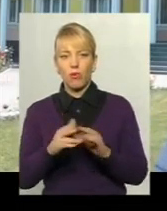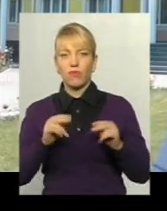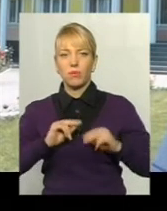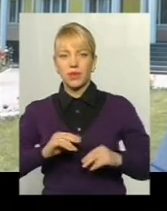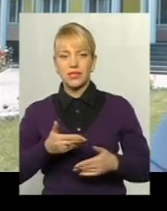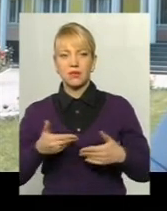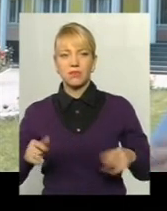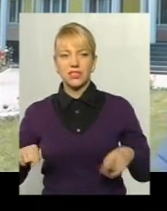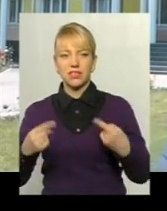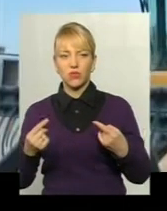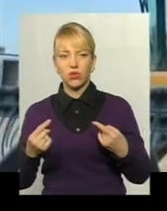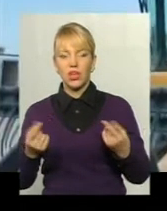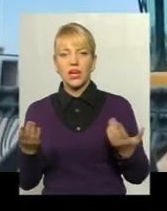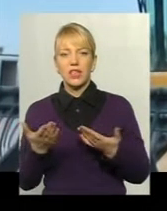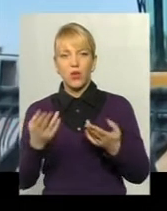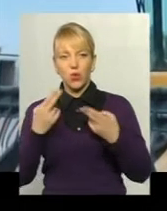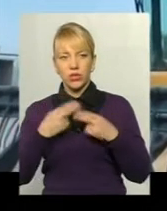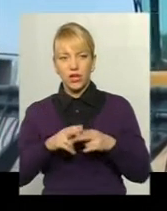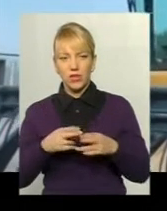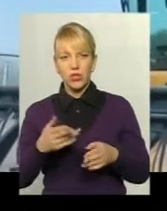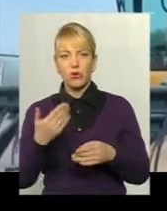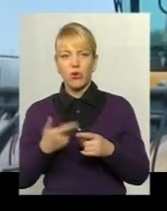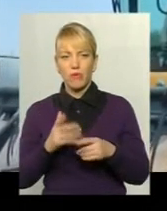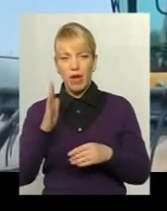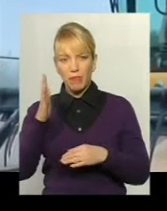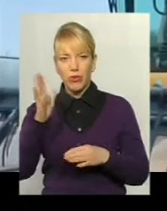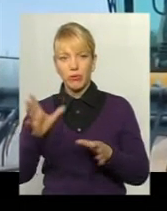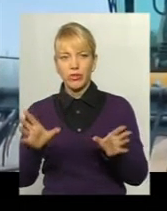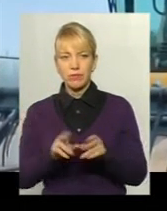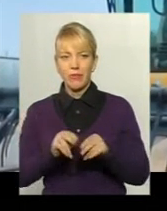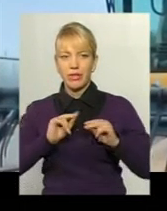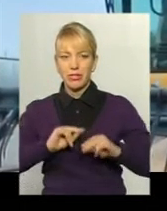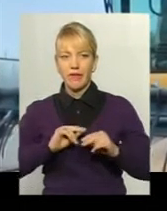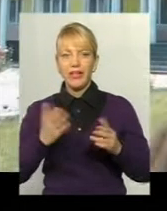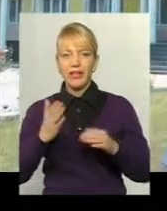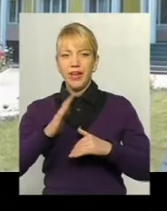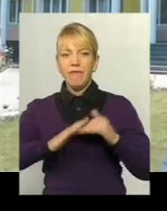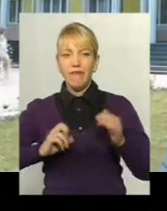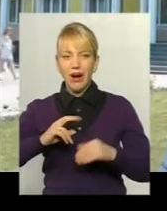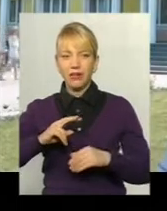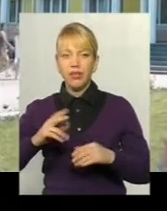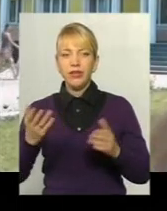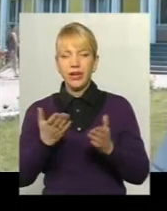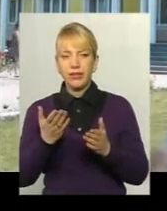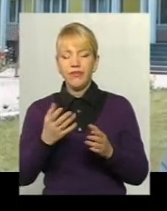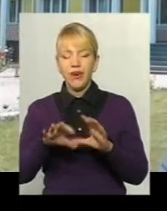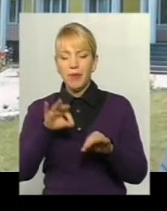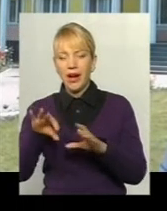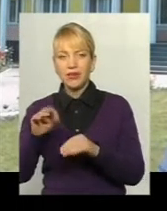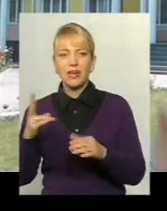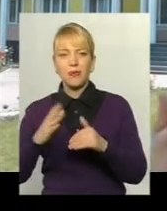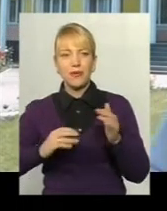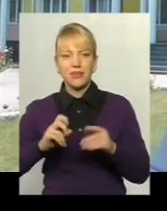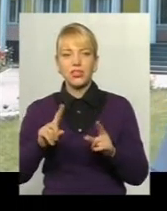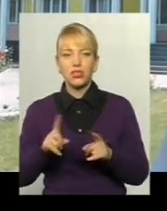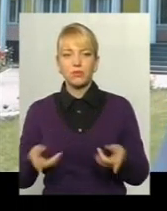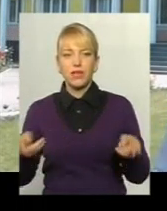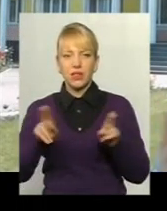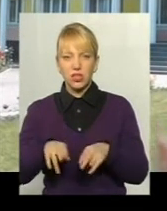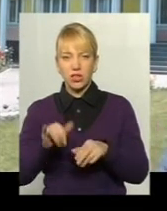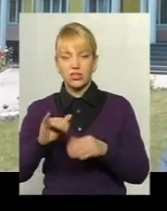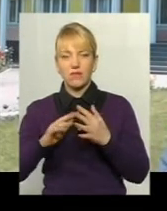створюємо, з якою технікою вони в майбутньому будуть співпрацювати, який фах, яке вибирати, яку професію, для того, щоб залишатися в